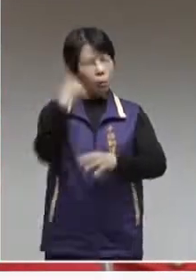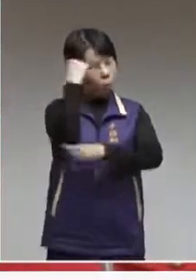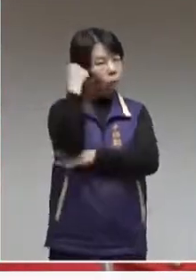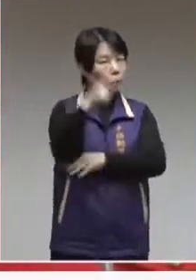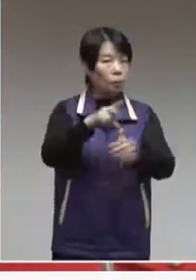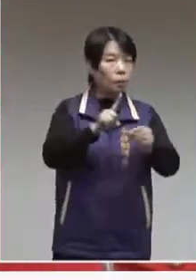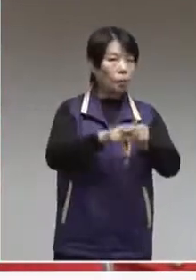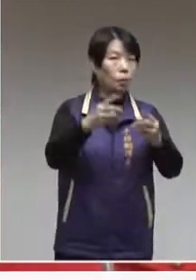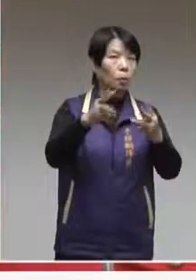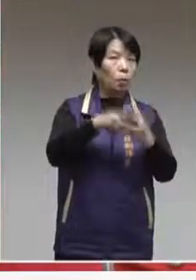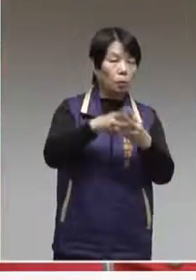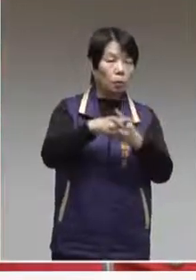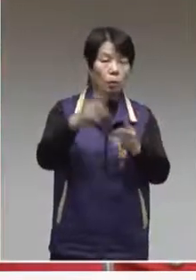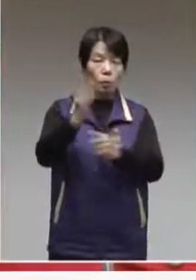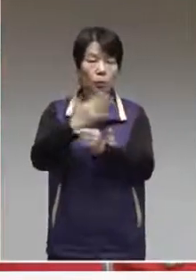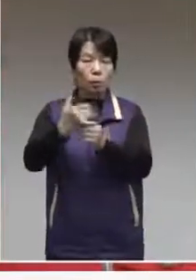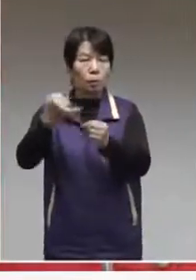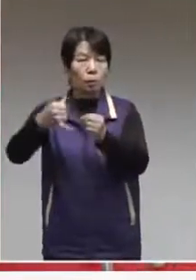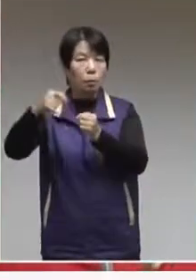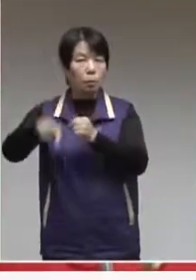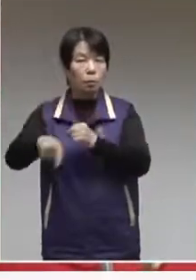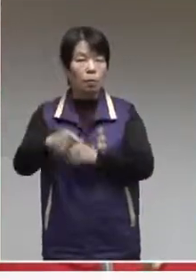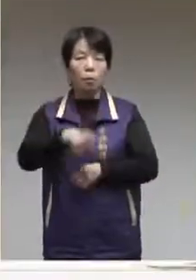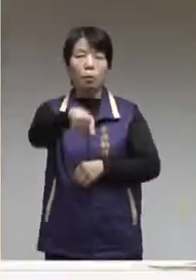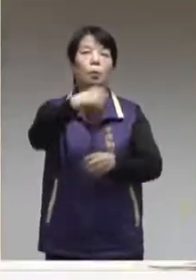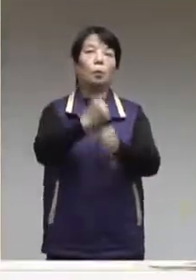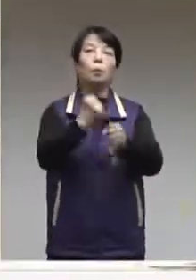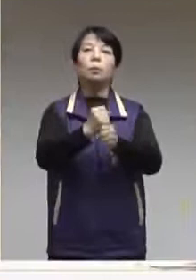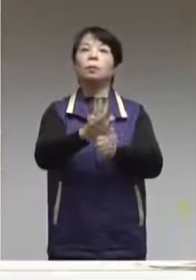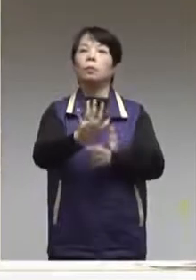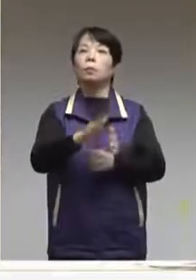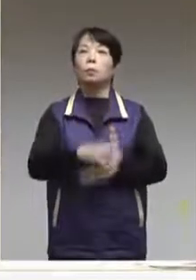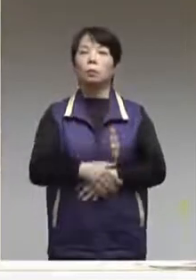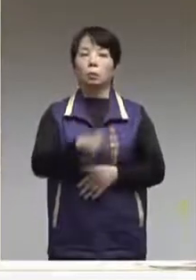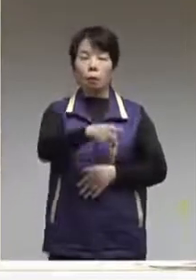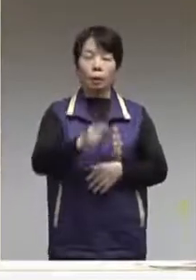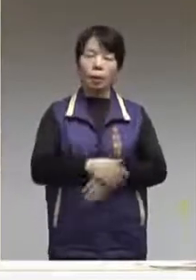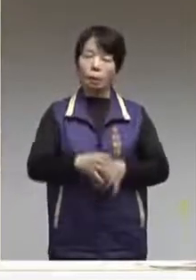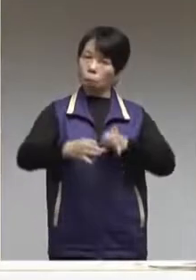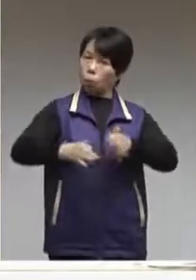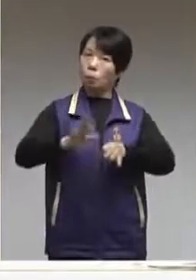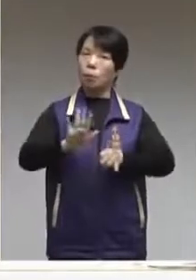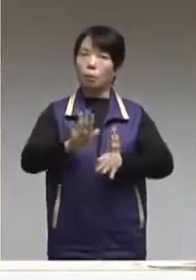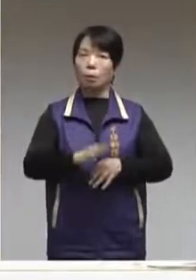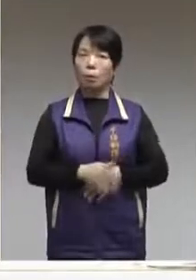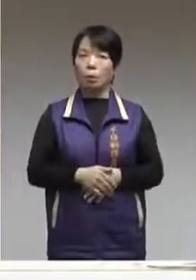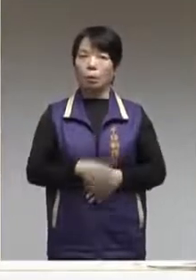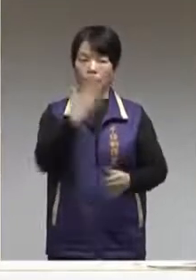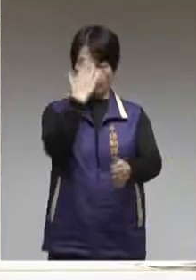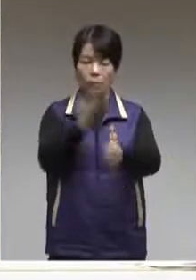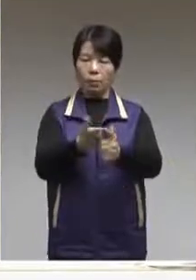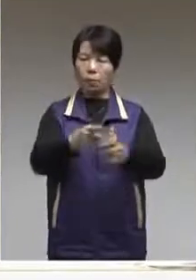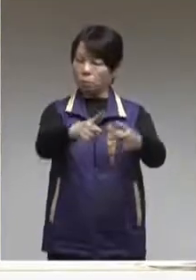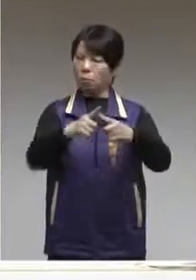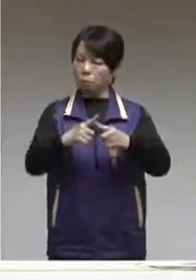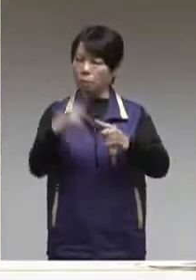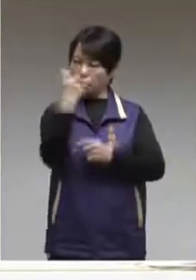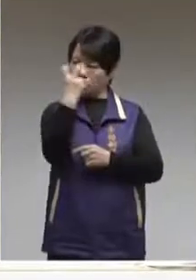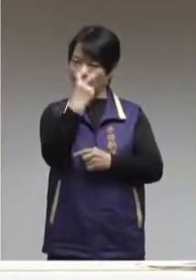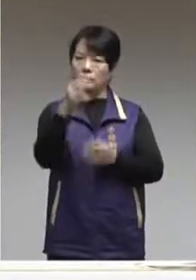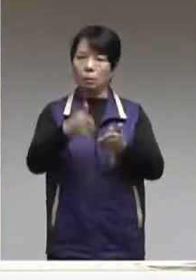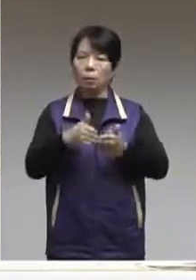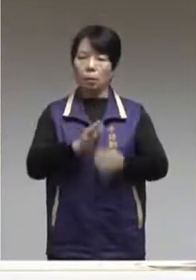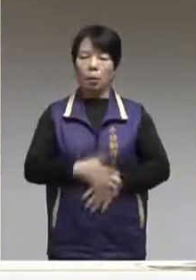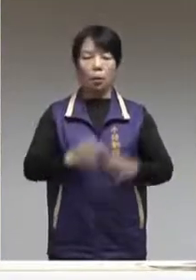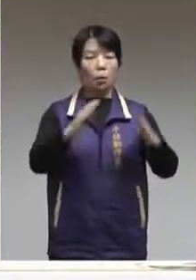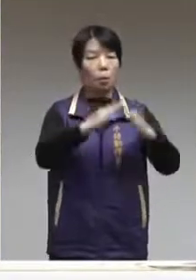洲啦，吼，咱旗津咱这时代，还是讲你遐食头路的，还是你遐开店的，我拜托你一定爱来，吼，啊，厝